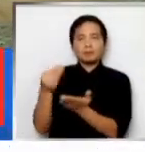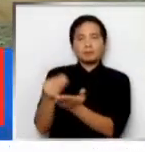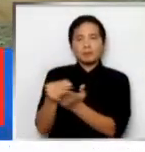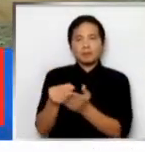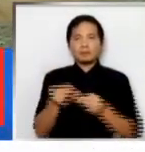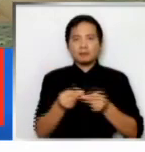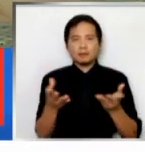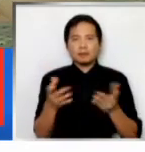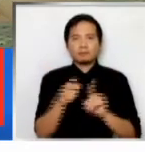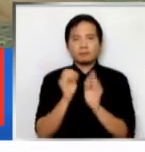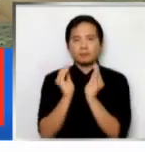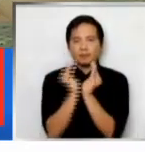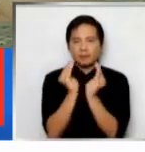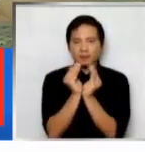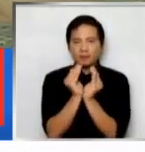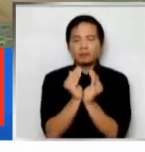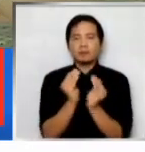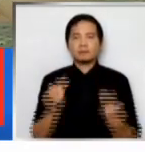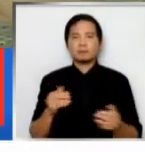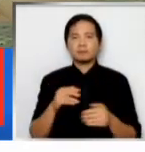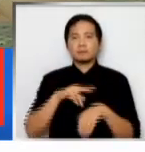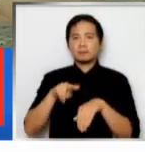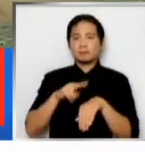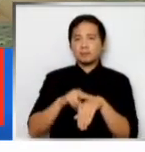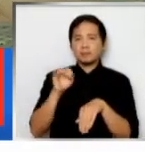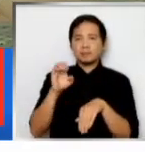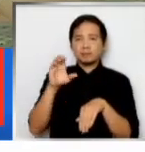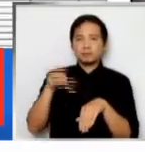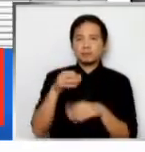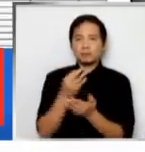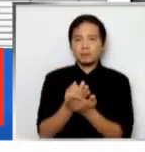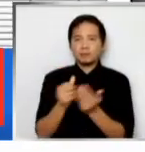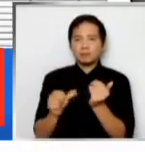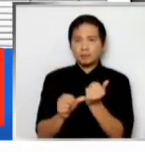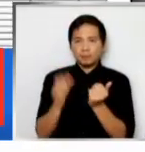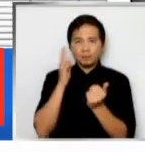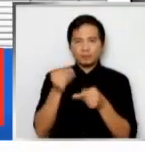DSWD, National ECQ Financial Assistance ngayong araw.